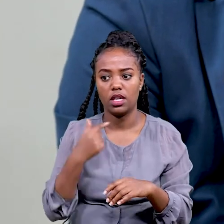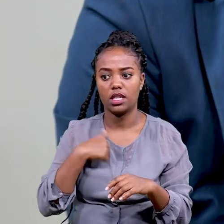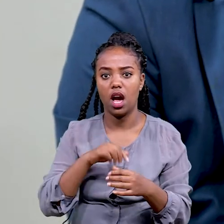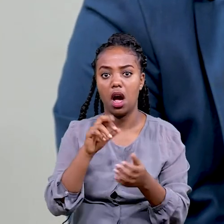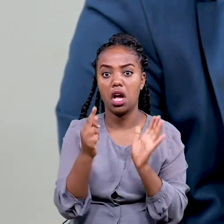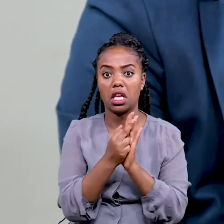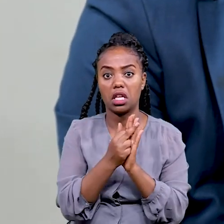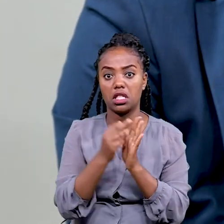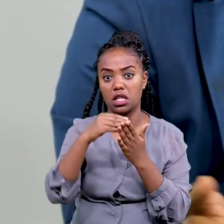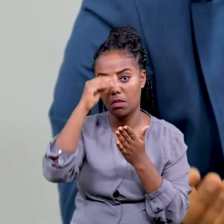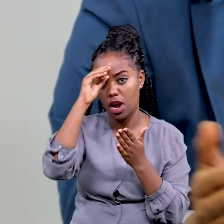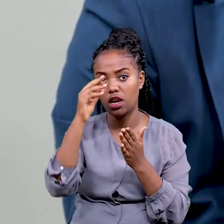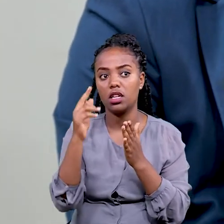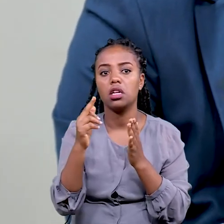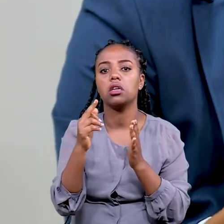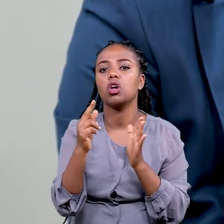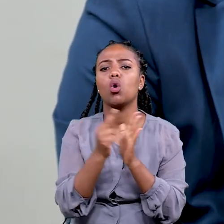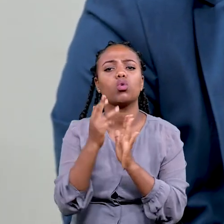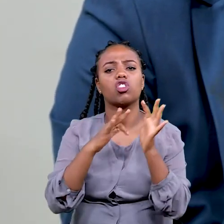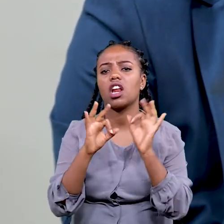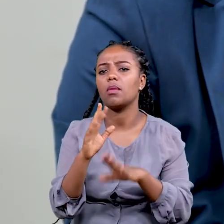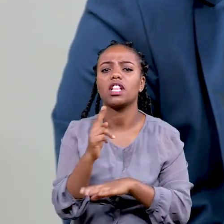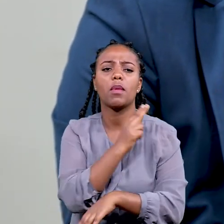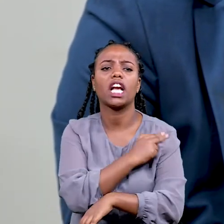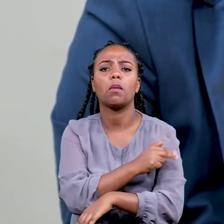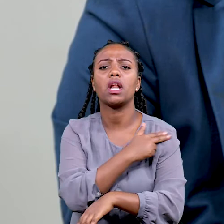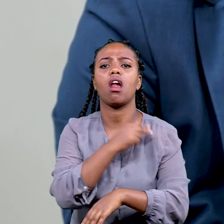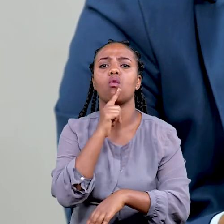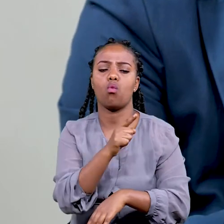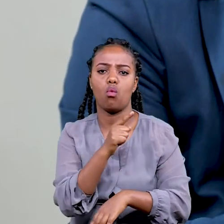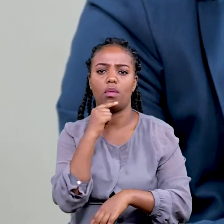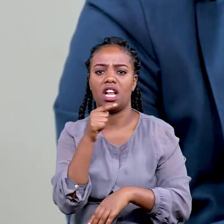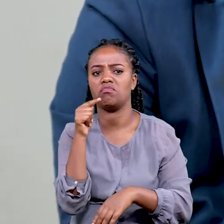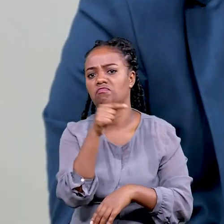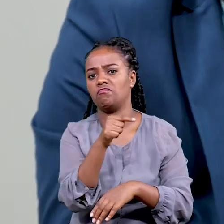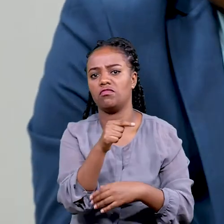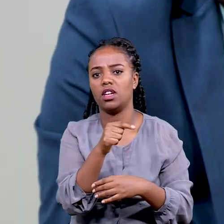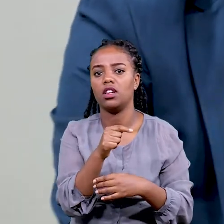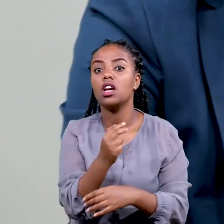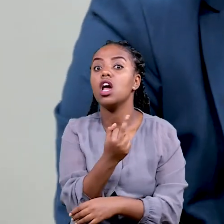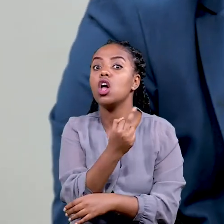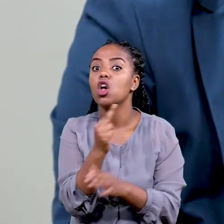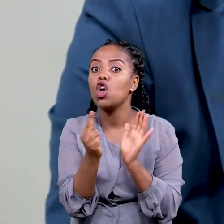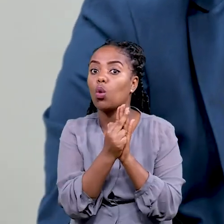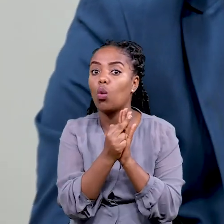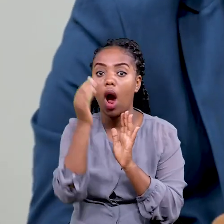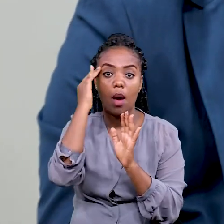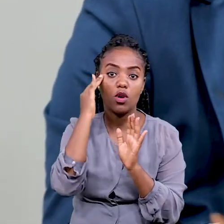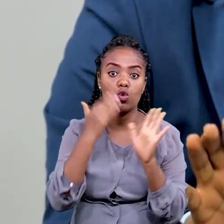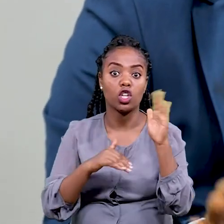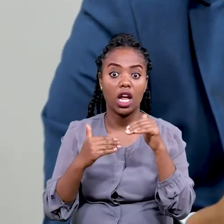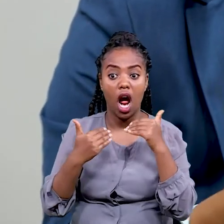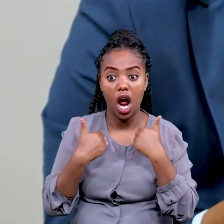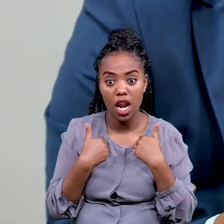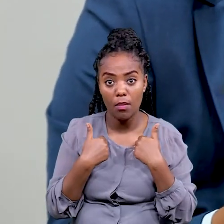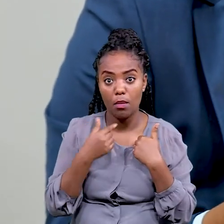እኛ ህግ ስንማር ህጉ ችግር የለበትም ህክምና ነው ብለን ነው ጣት የምንቀስረው። ህጉ አእምሮ ችግር አለበት ብለህ ከነገርከኝ